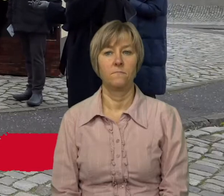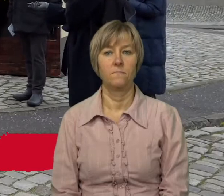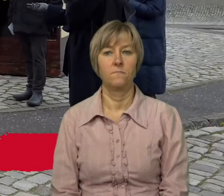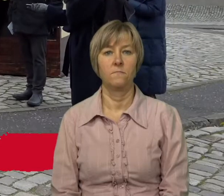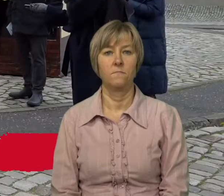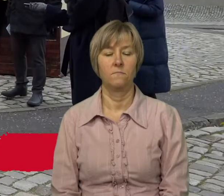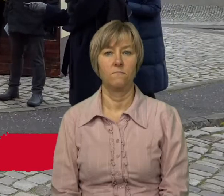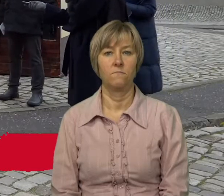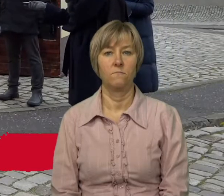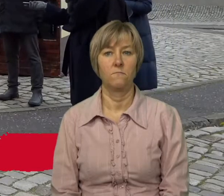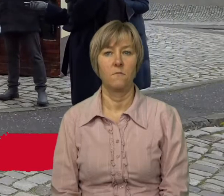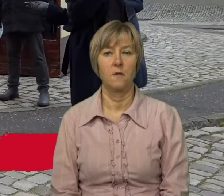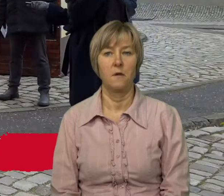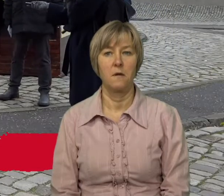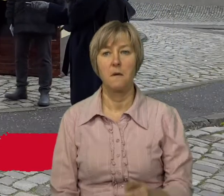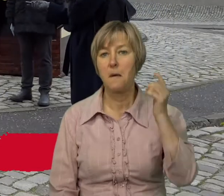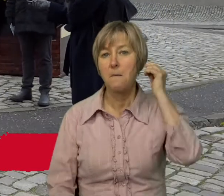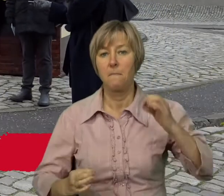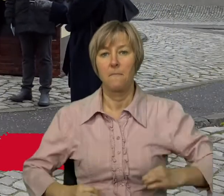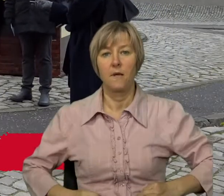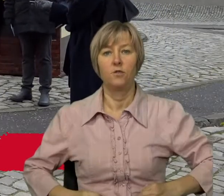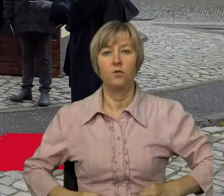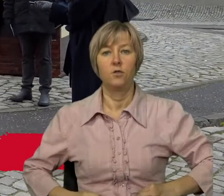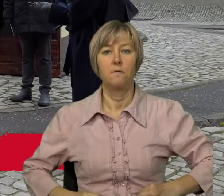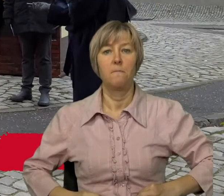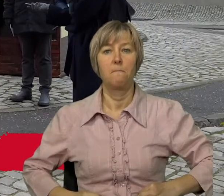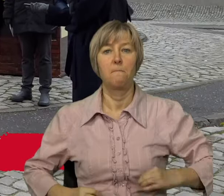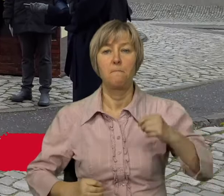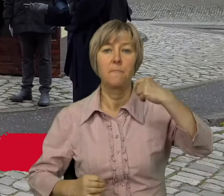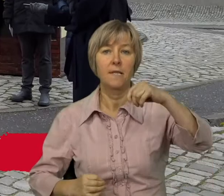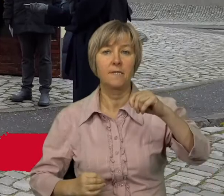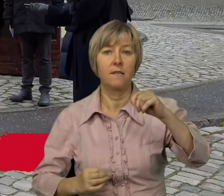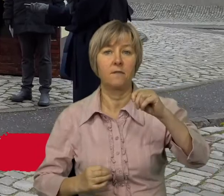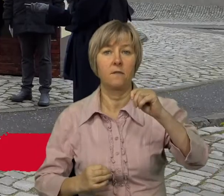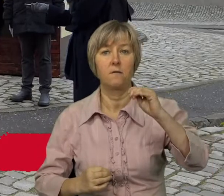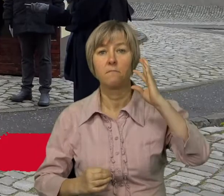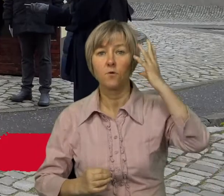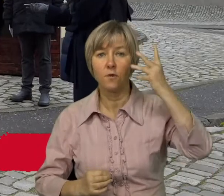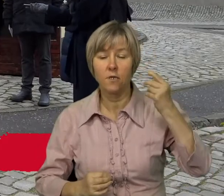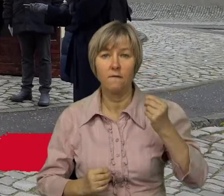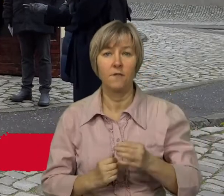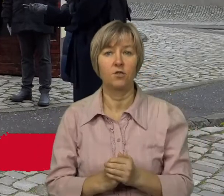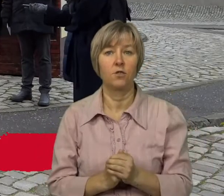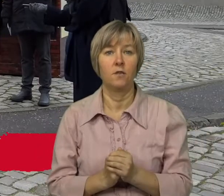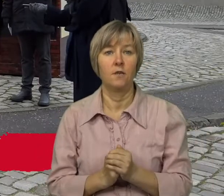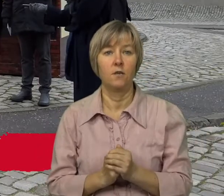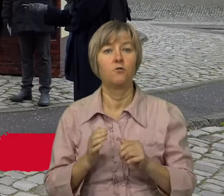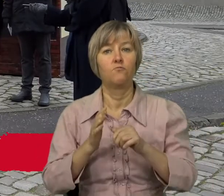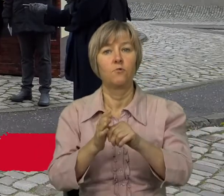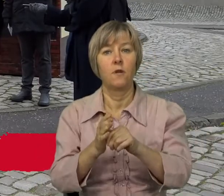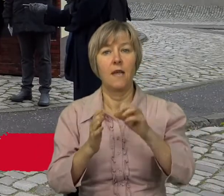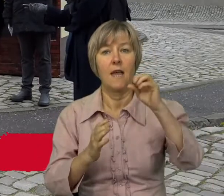Pani prezydent Aleksandra Dulkiewicz, pan marszałek Mieczysław Struk, jest z nami dyrektor ECS-u Bazyl Kerski, jest z nami także pan Henryk